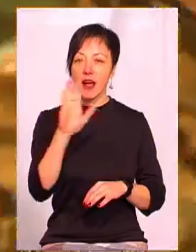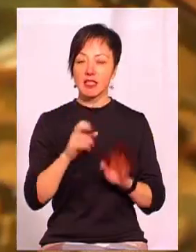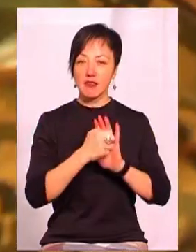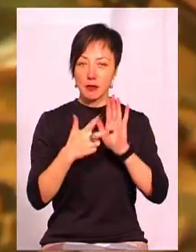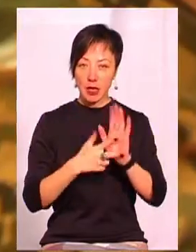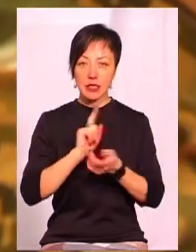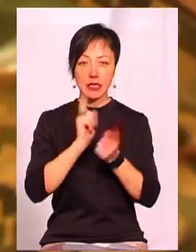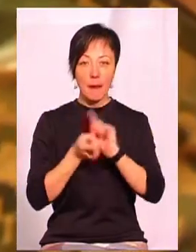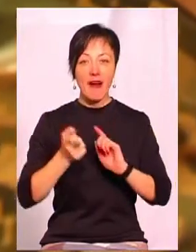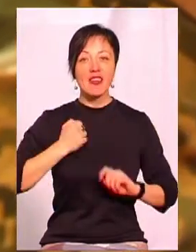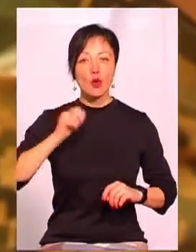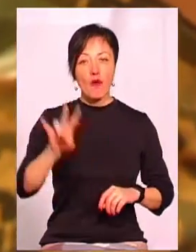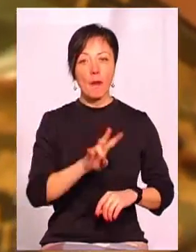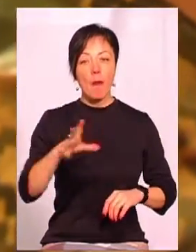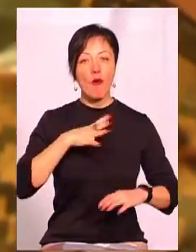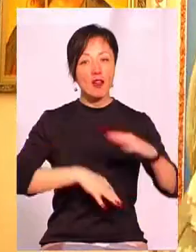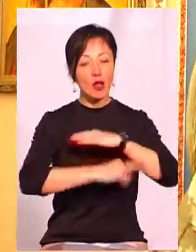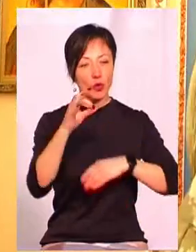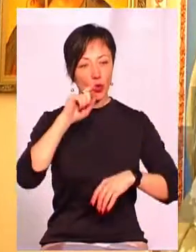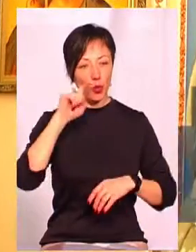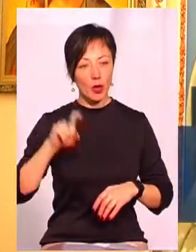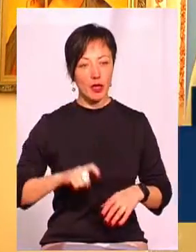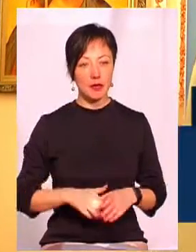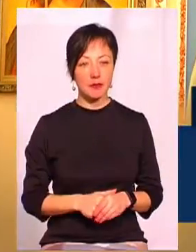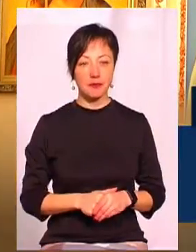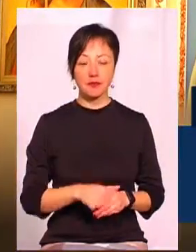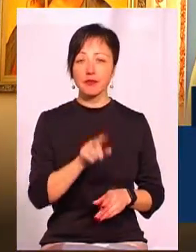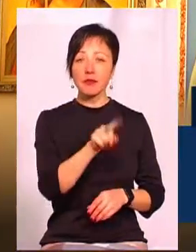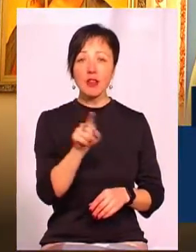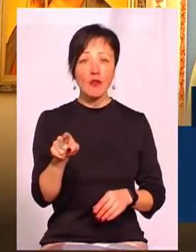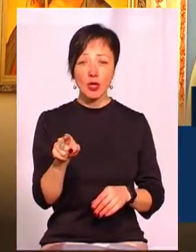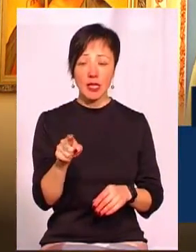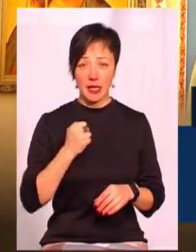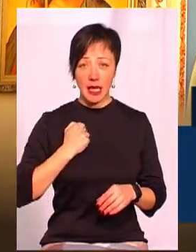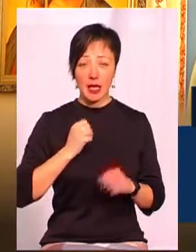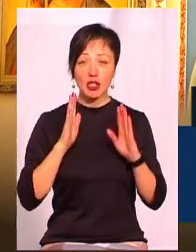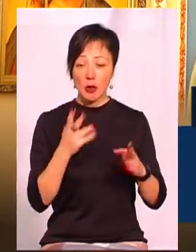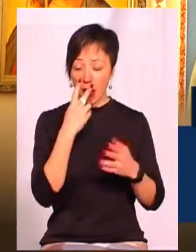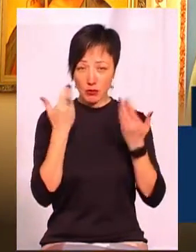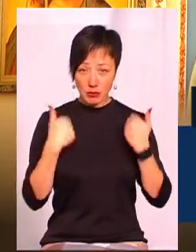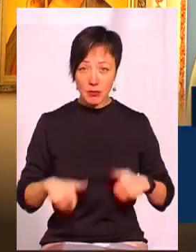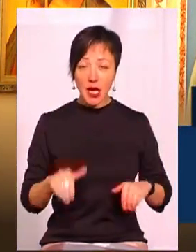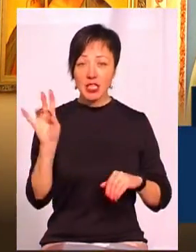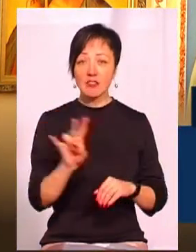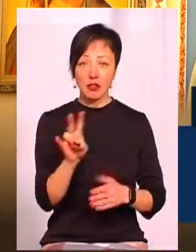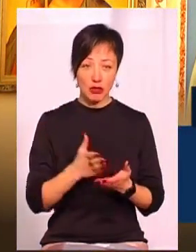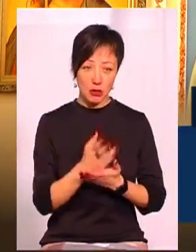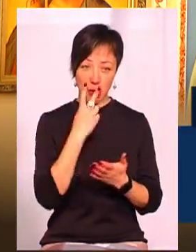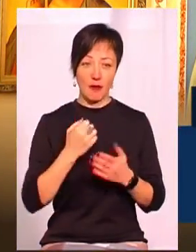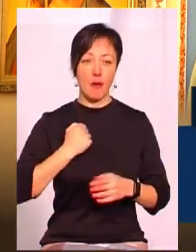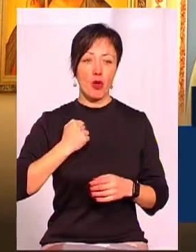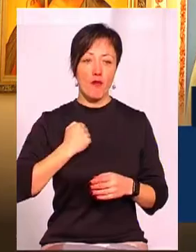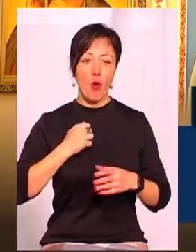став військовим капеланом та був на сході України. Вони не лише бачать в моїй особі священника, вони бачать